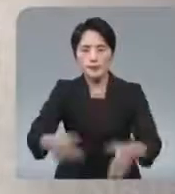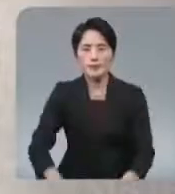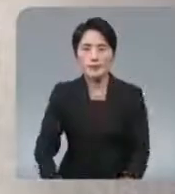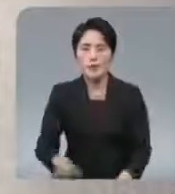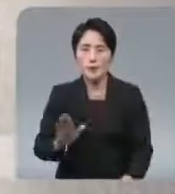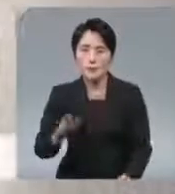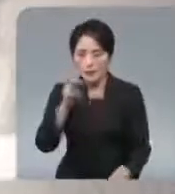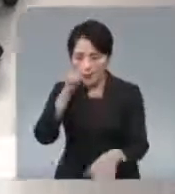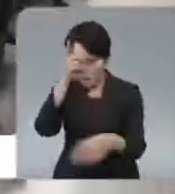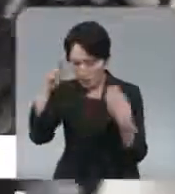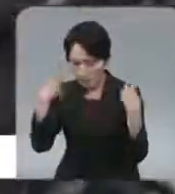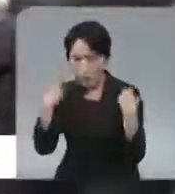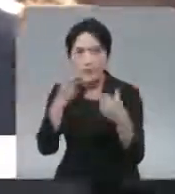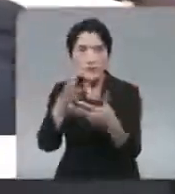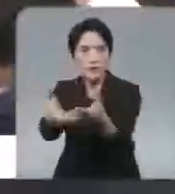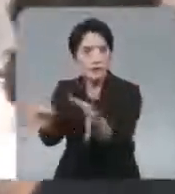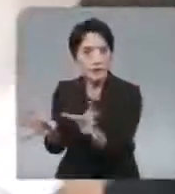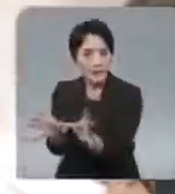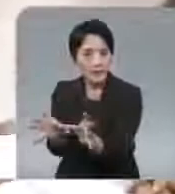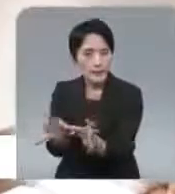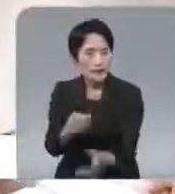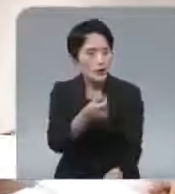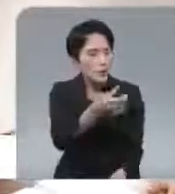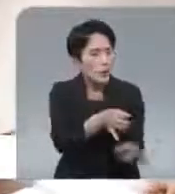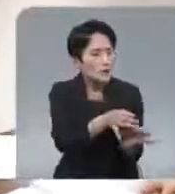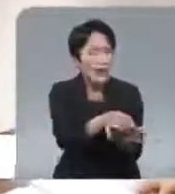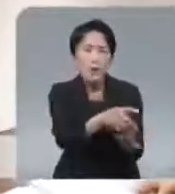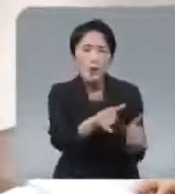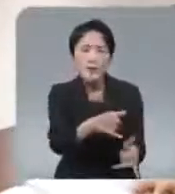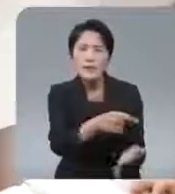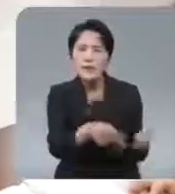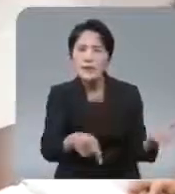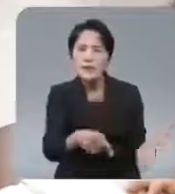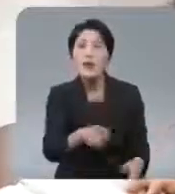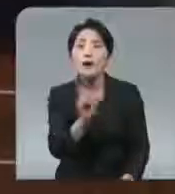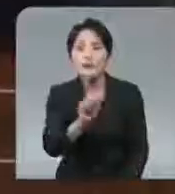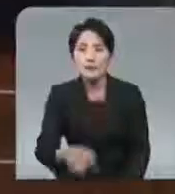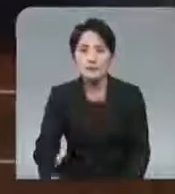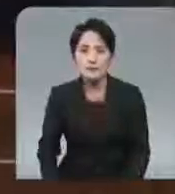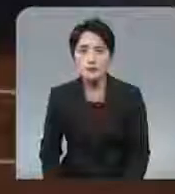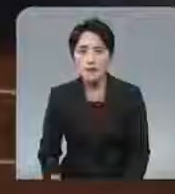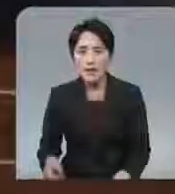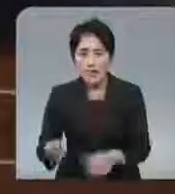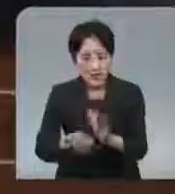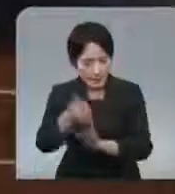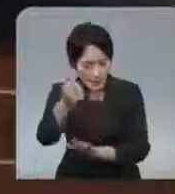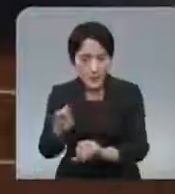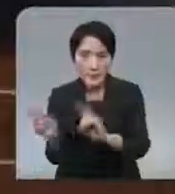восстановления экономики и стабилизации условий жизни всего населения